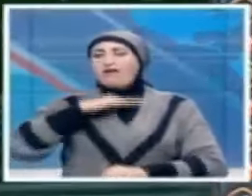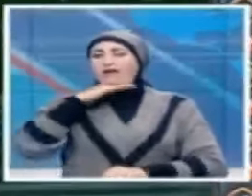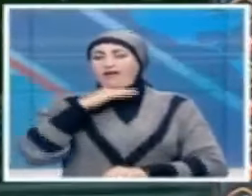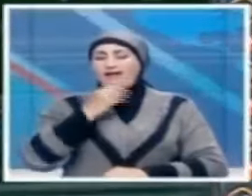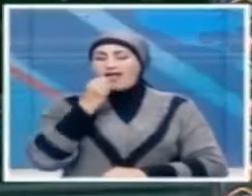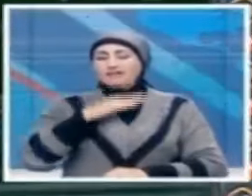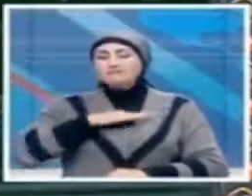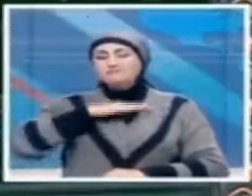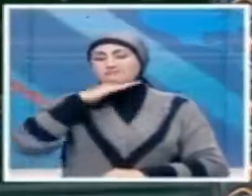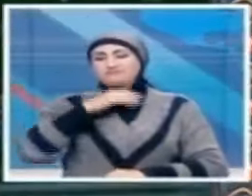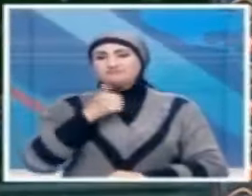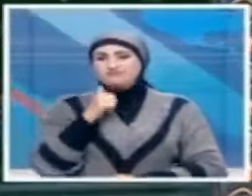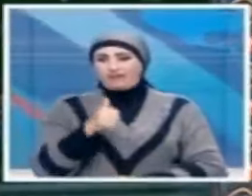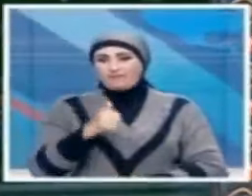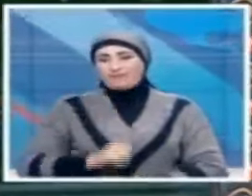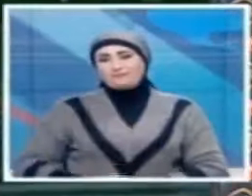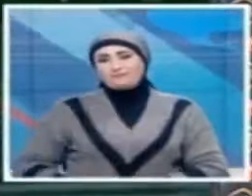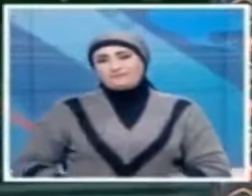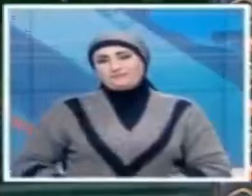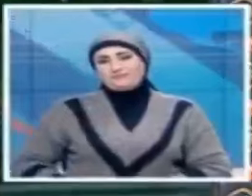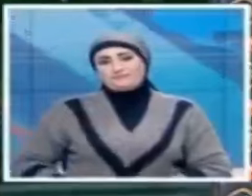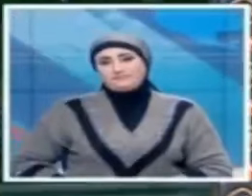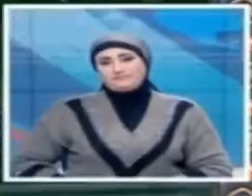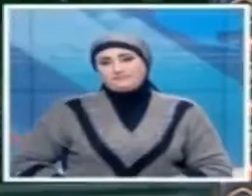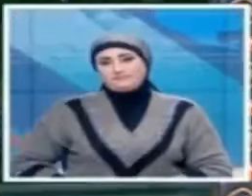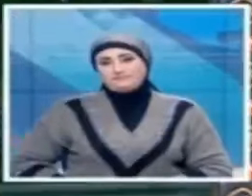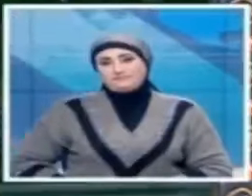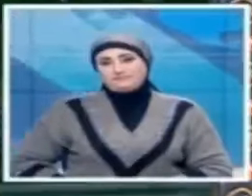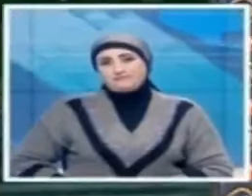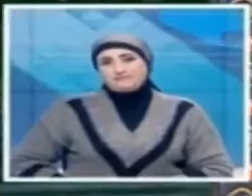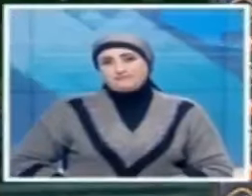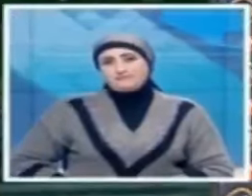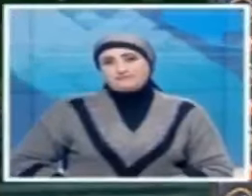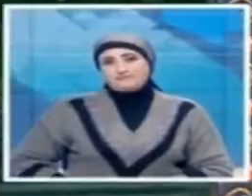والحيوانية لتحقيق الاكتفاء الذاتي.